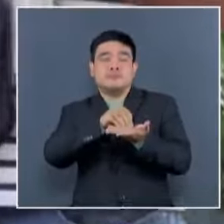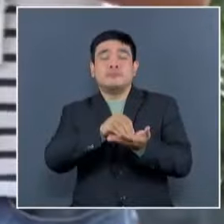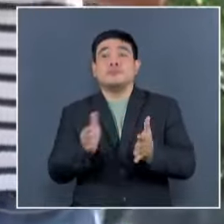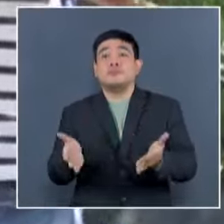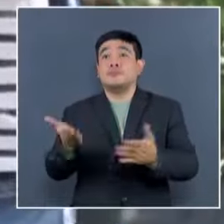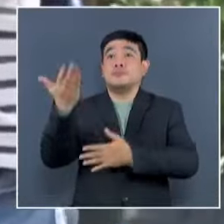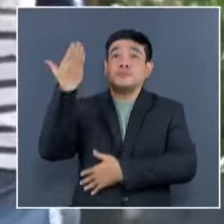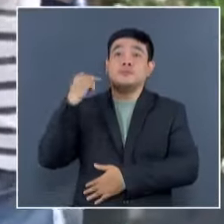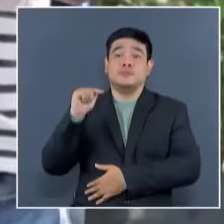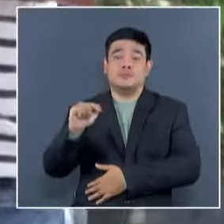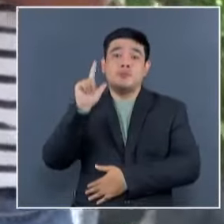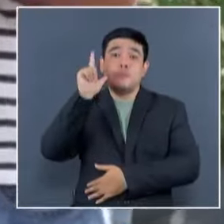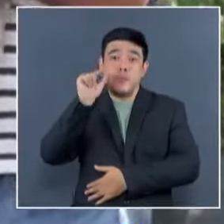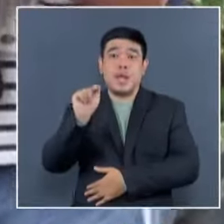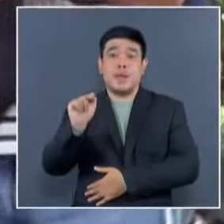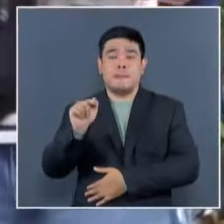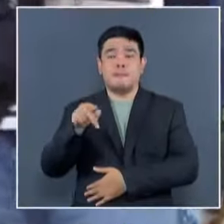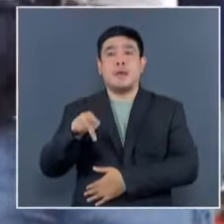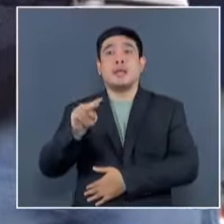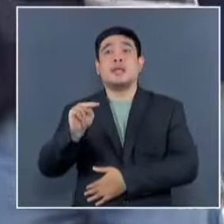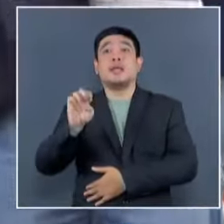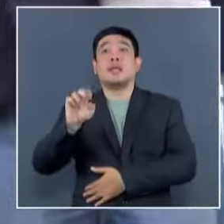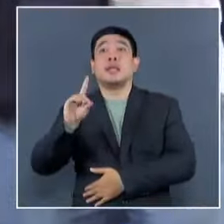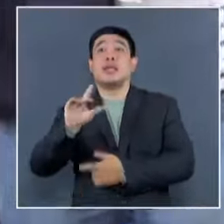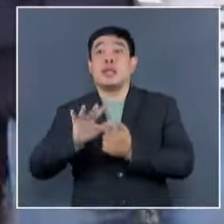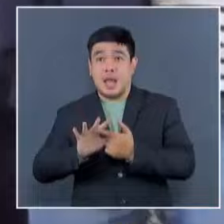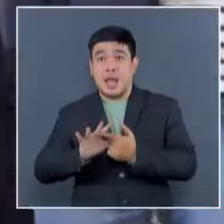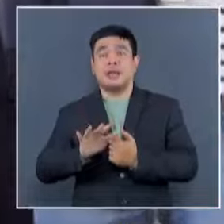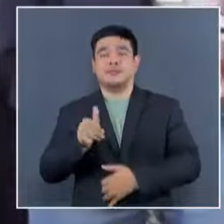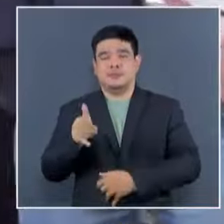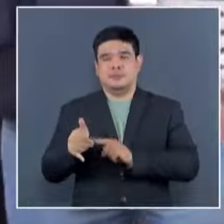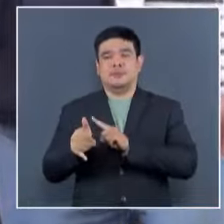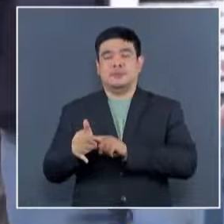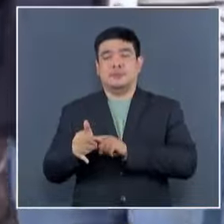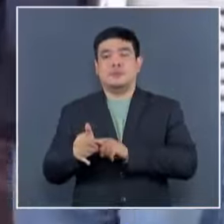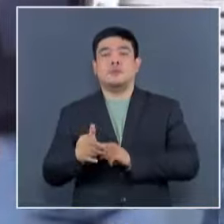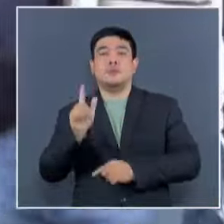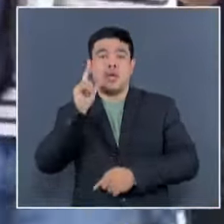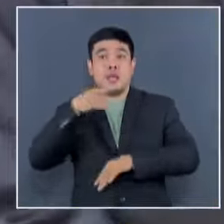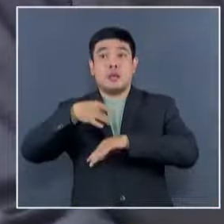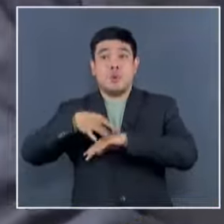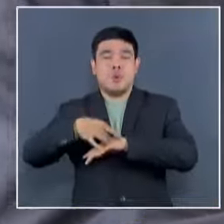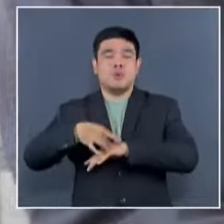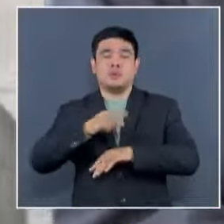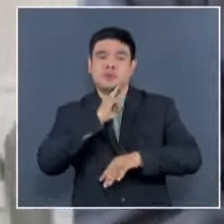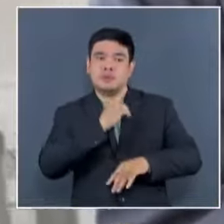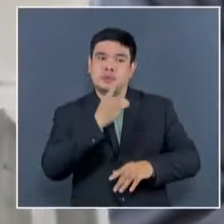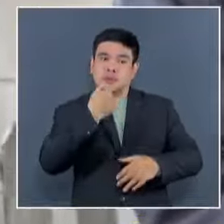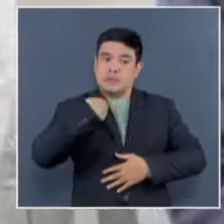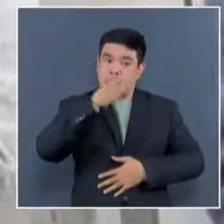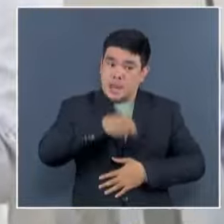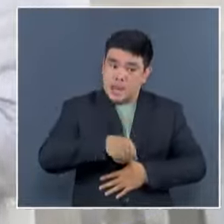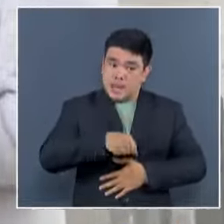ที่เมื่อวานนี้คุณแม่ฮะหรือว่าคุณพนิดาศิรยุทธโยธินครับคุณแม่ของคุณแตงโมพร้อมกับทนายเดชากิติวิทยานันท์นะครับแล้